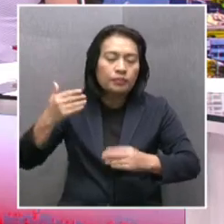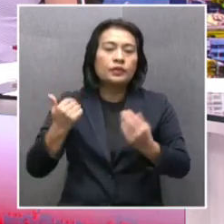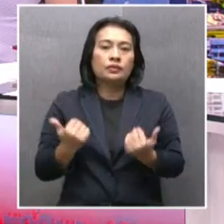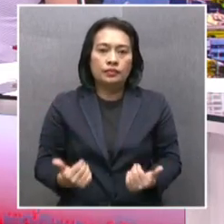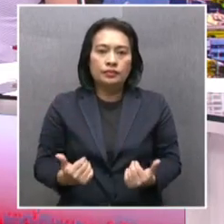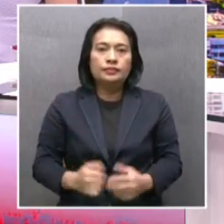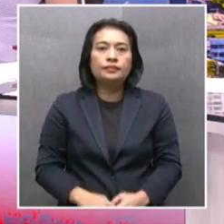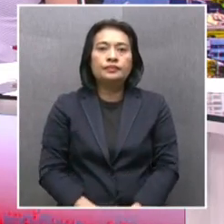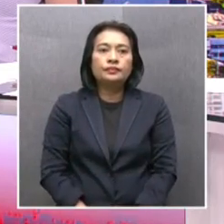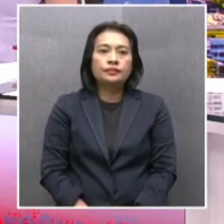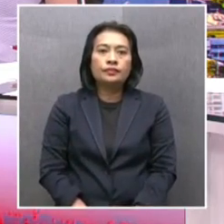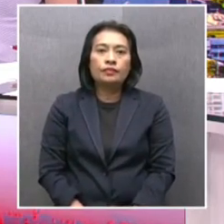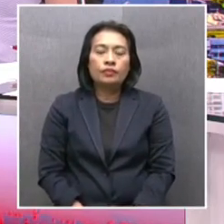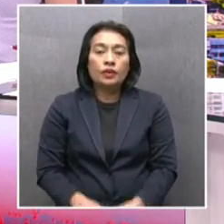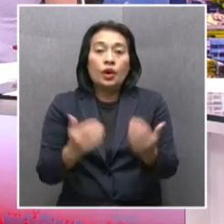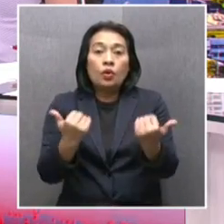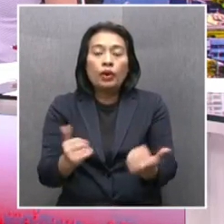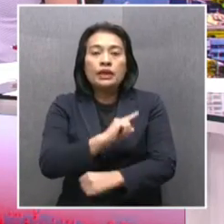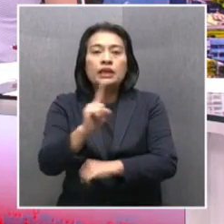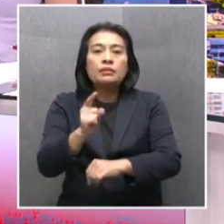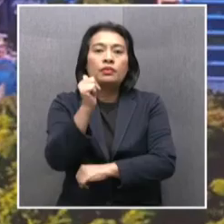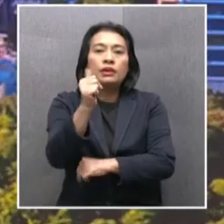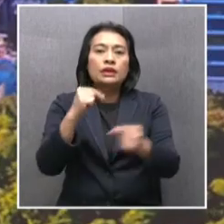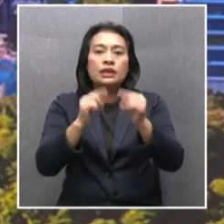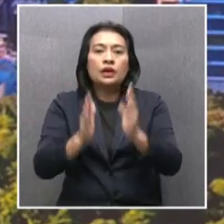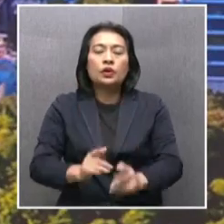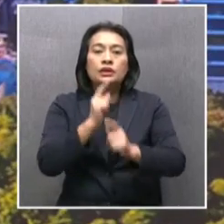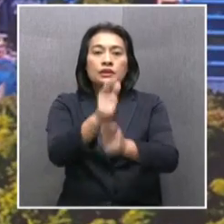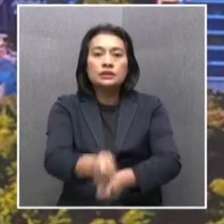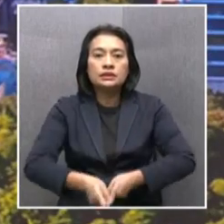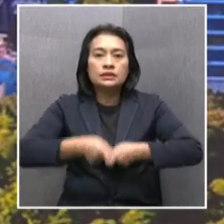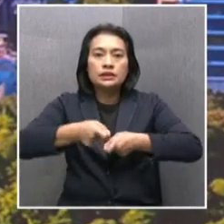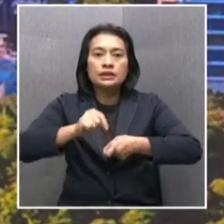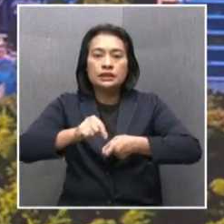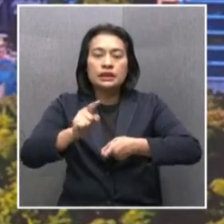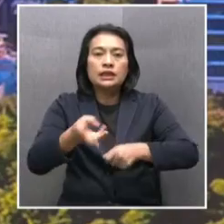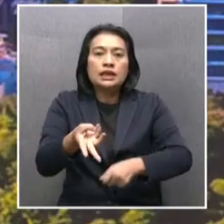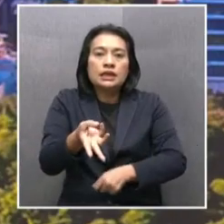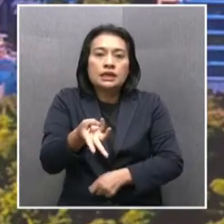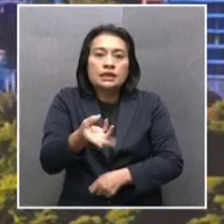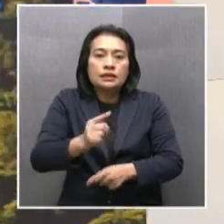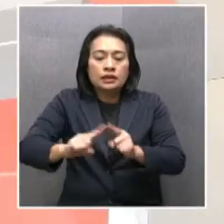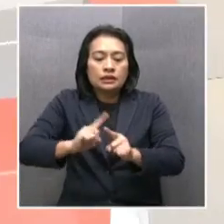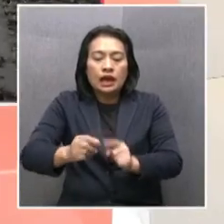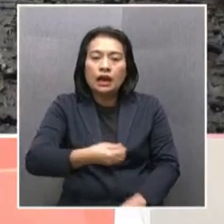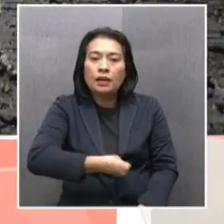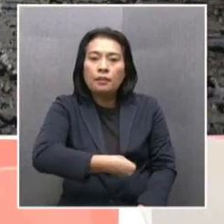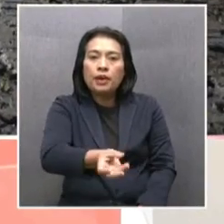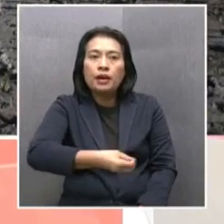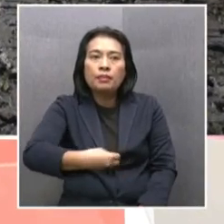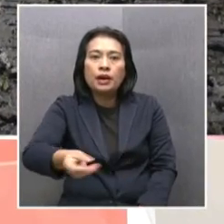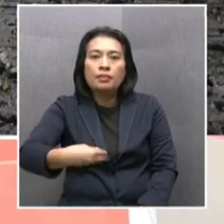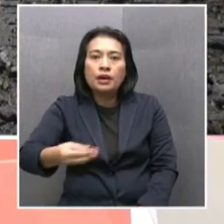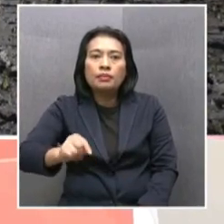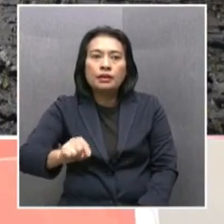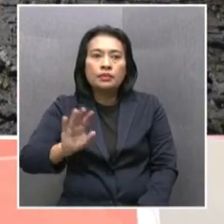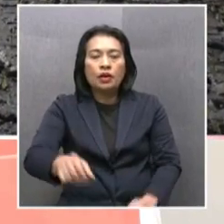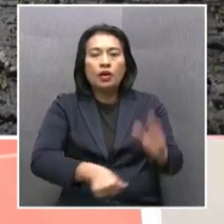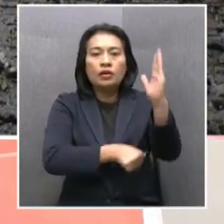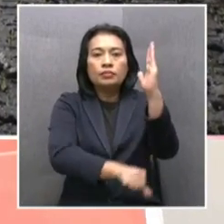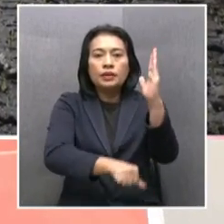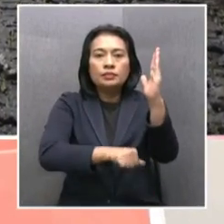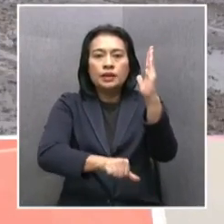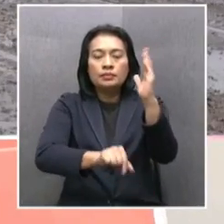ถือได้ว่าเป็นฤกษ์งามยามดีสำหรับเกษตรกรหลายท่านนะครับเริ่มต้นการหว่านเมล็ดพันธุ์นะครับการปักดำทำนานะครับเนื่องจ